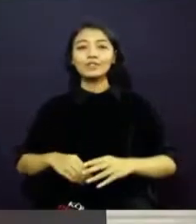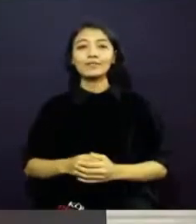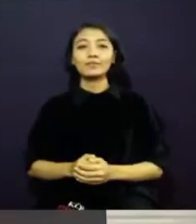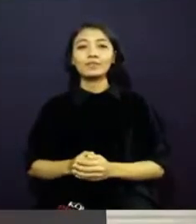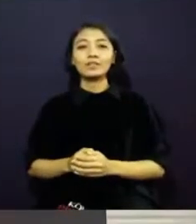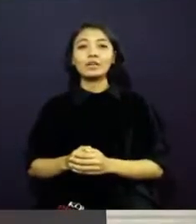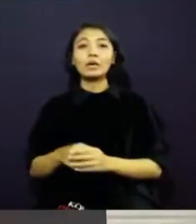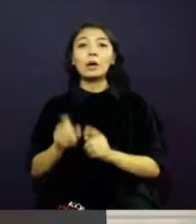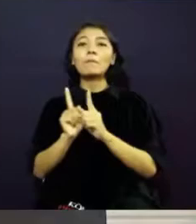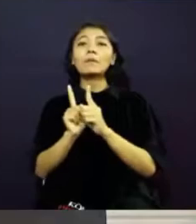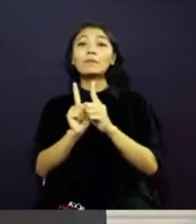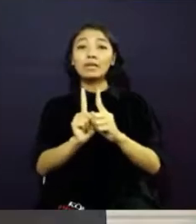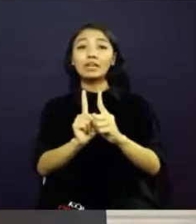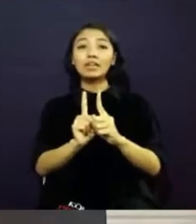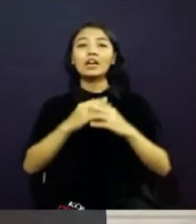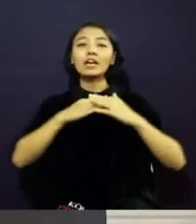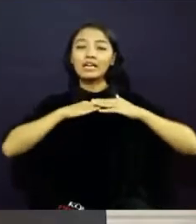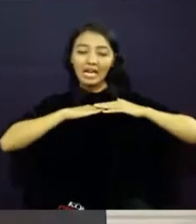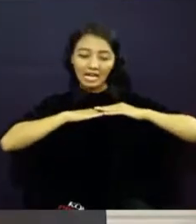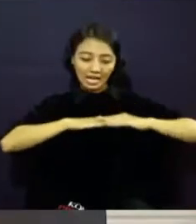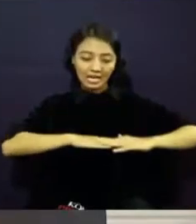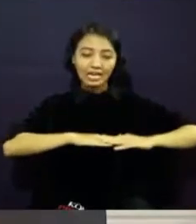dan kelemahlembutan